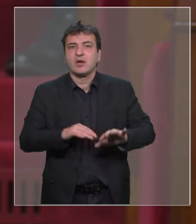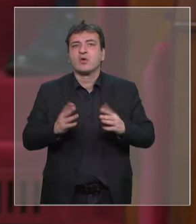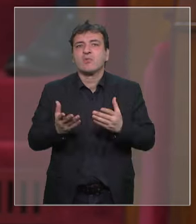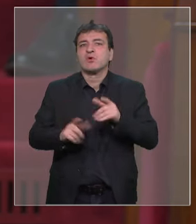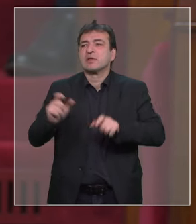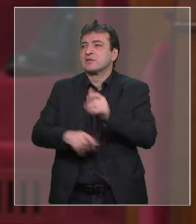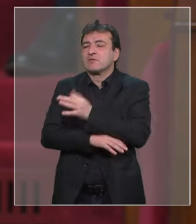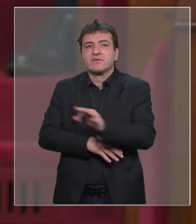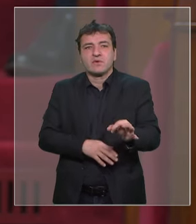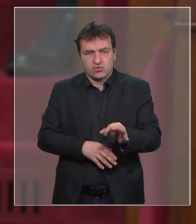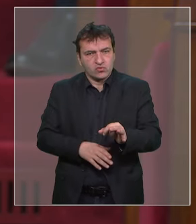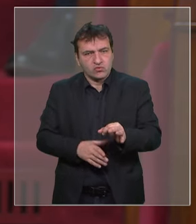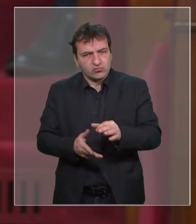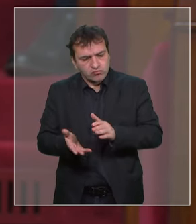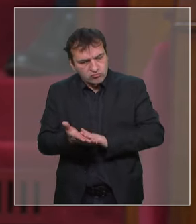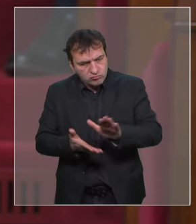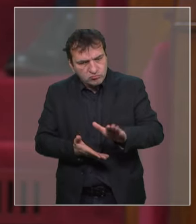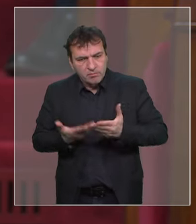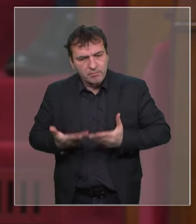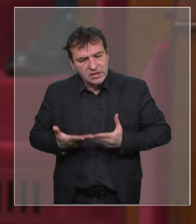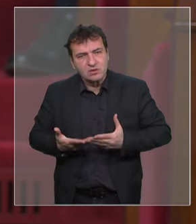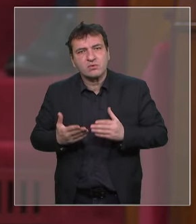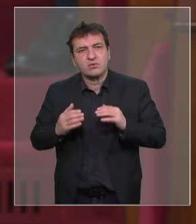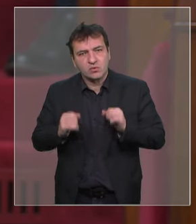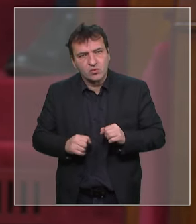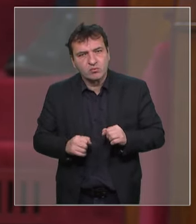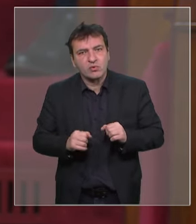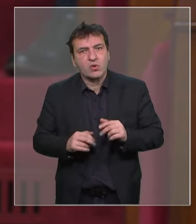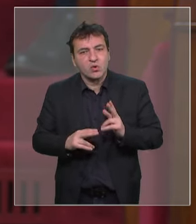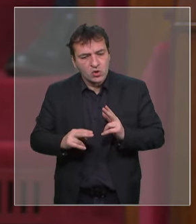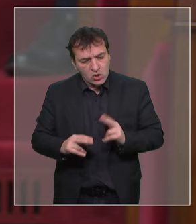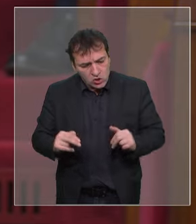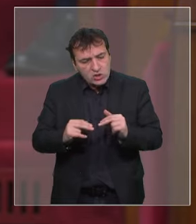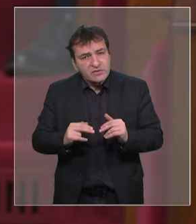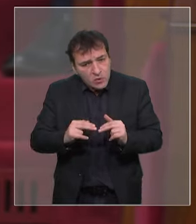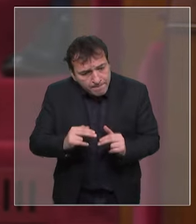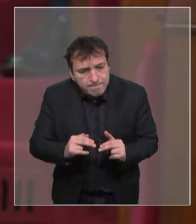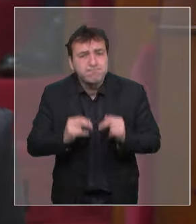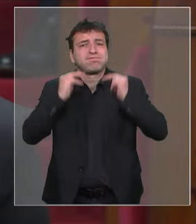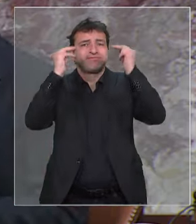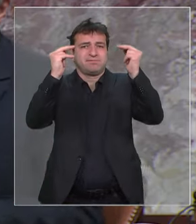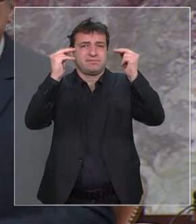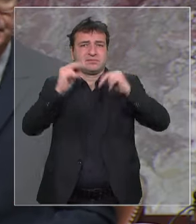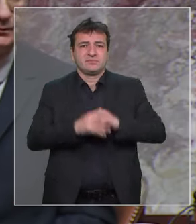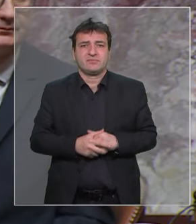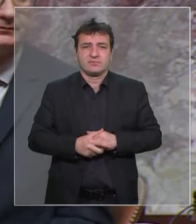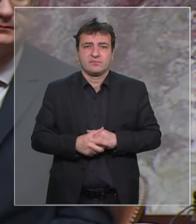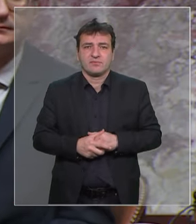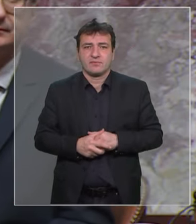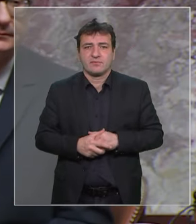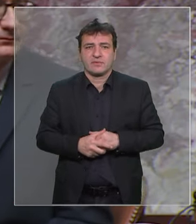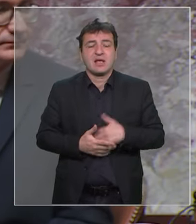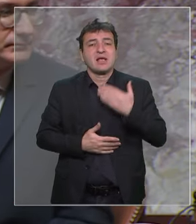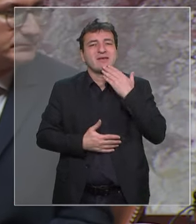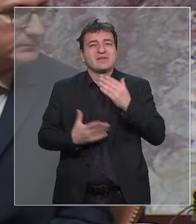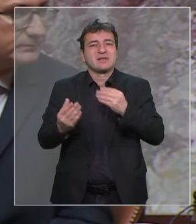et aux Français que nous serons désormais en mesure de regagner notre rang ? Merci beaucoup. La